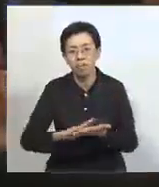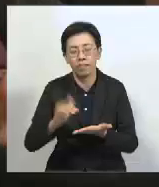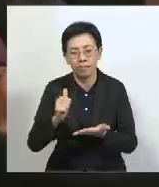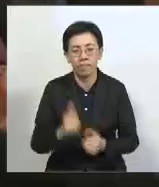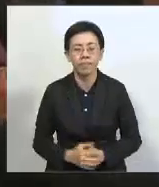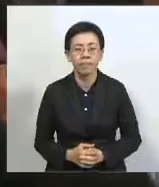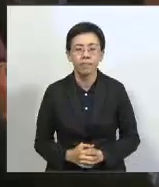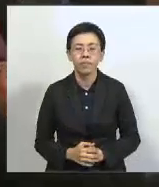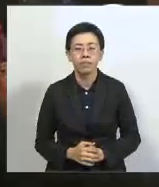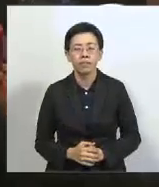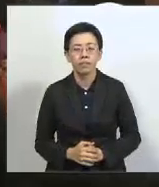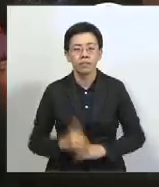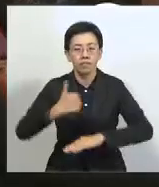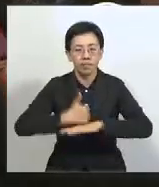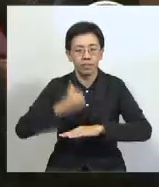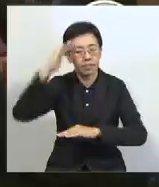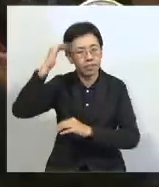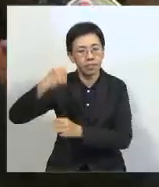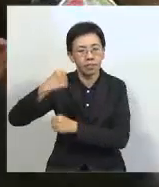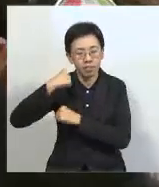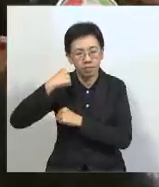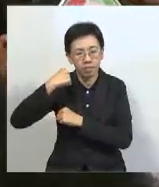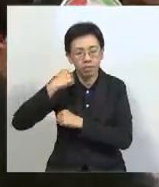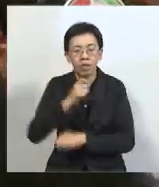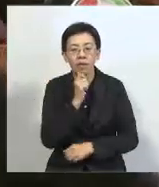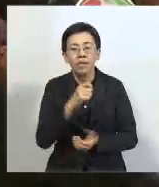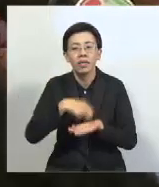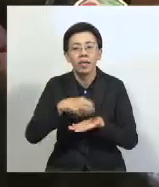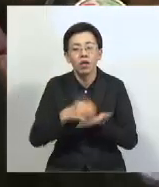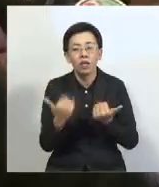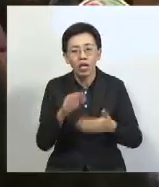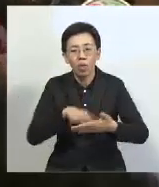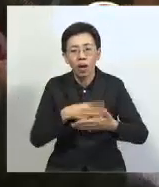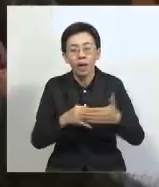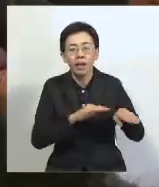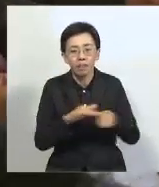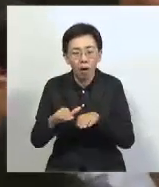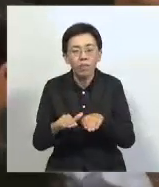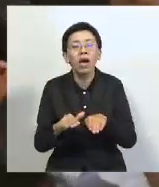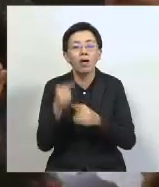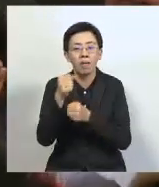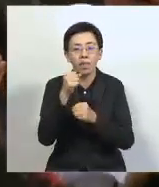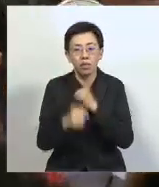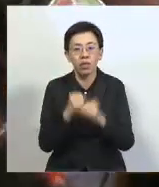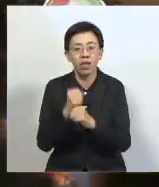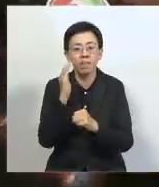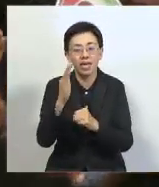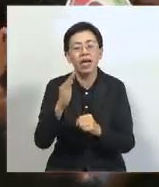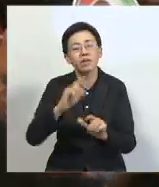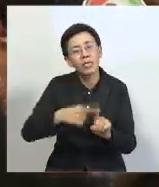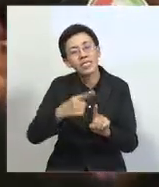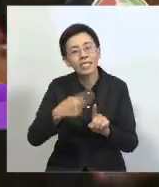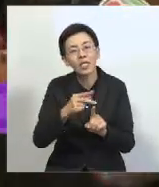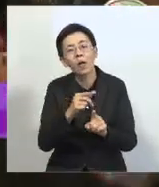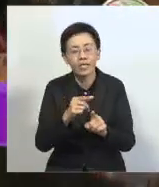ทางด้านของพลเอกอภิรัตคงสมพงศ์ผู้บัญชาการทหารบกนะครับได้กล่าวถึงมาตรการรับมือกับการชุมนุมในต้นปีหน้านะครับบอกว่าขณ